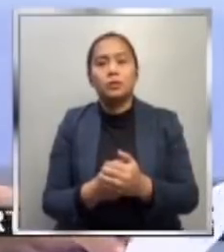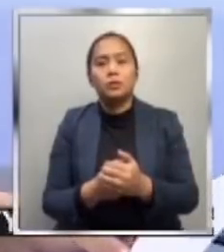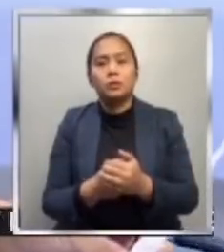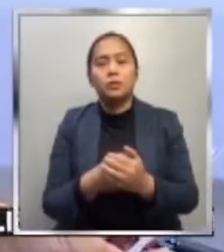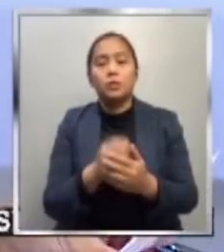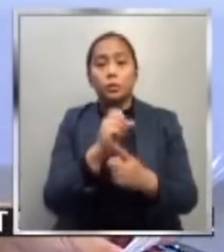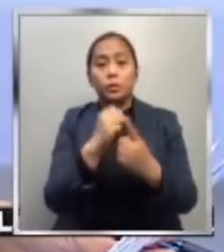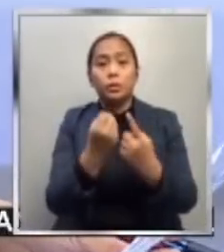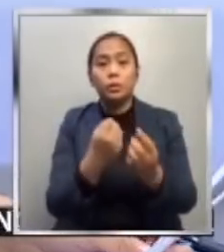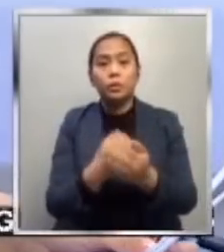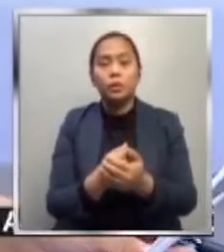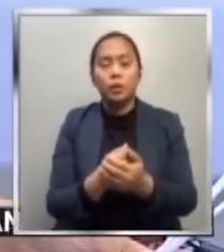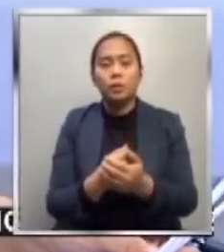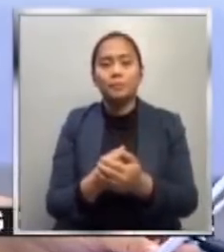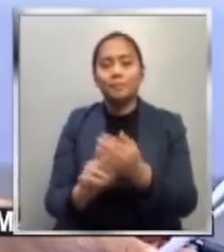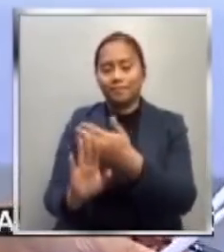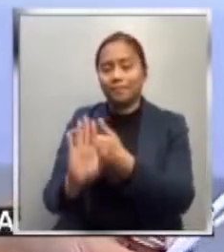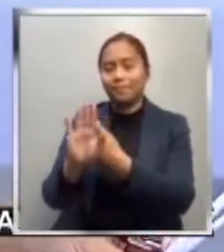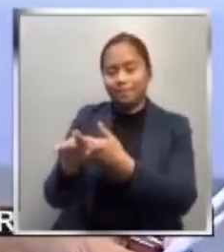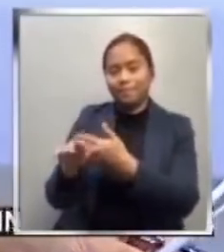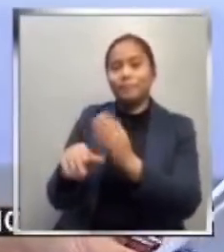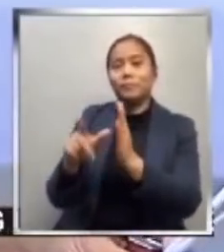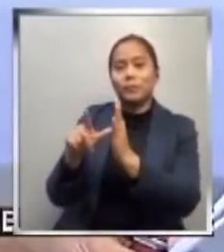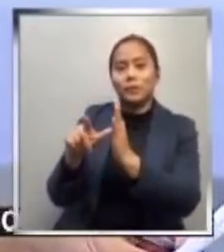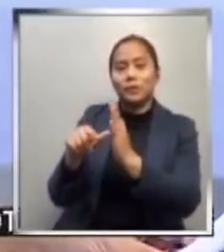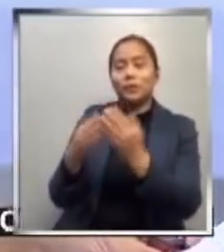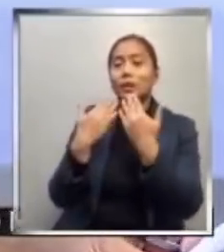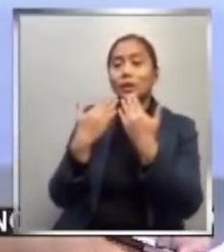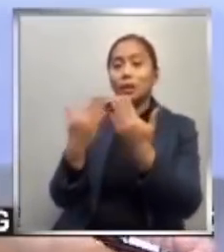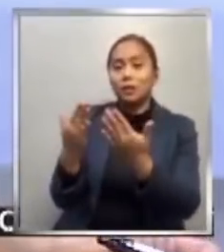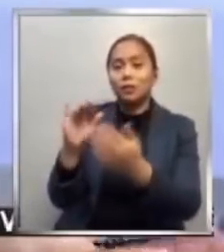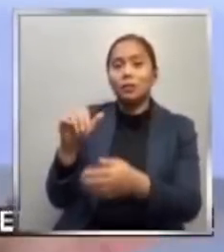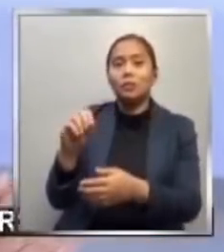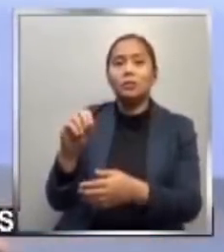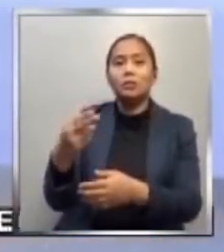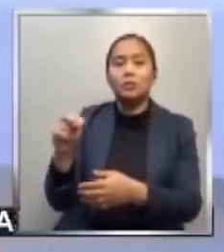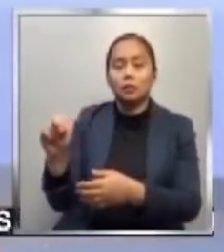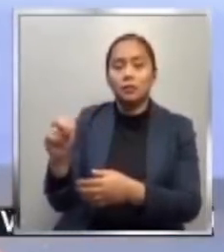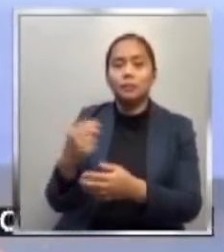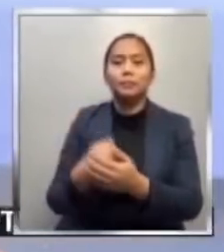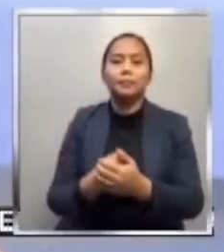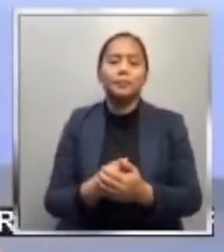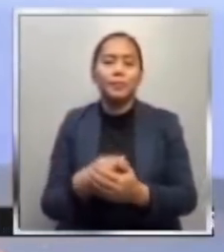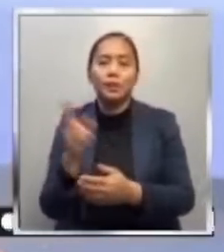John, babalikan ka na lang namin mamaya. Maraming salamat kay John Sala ng GMA Regional TV 1, Western Visayas.